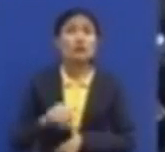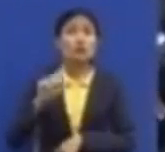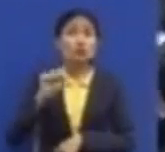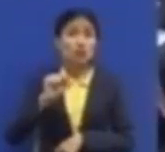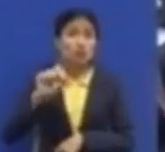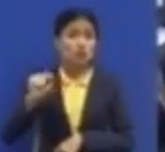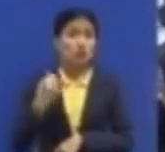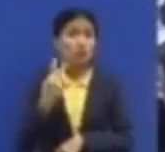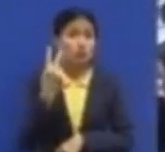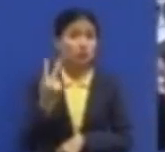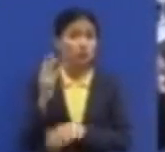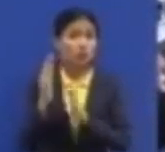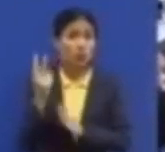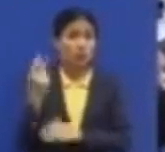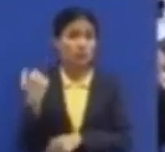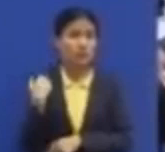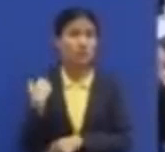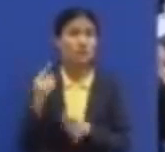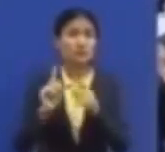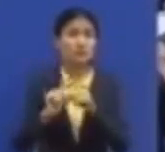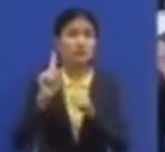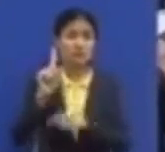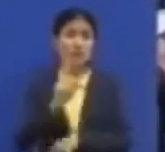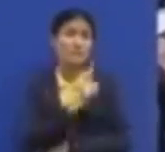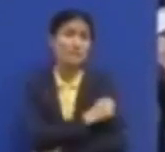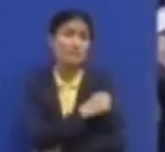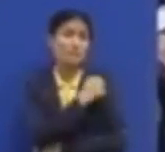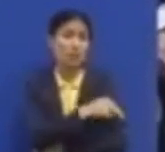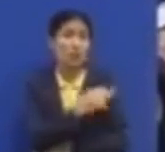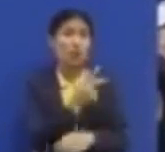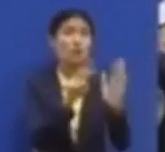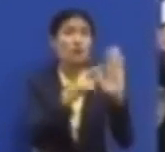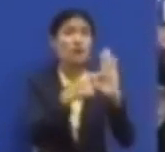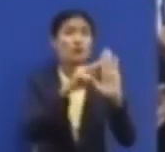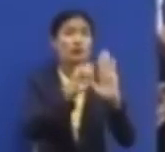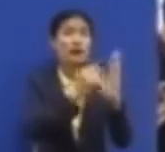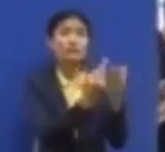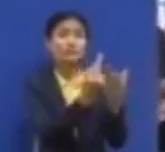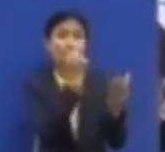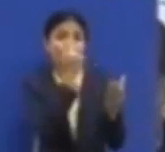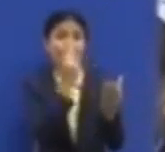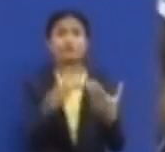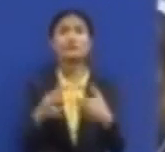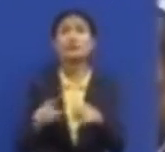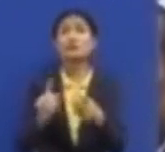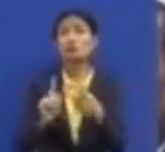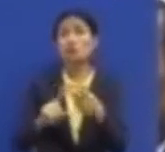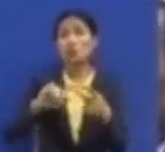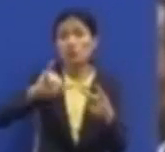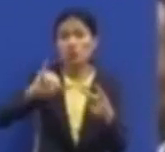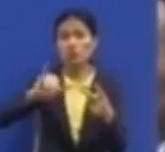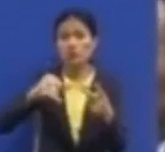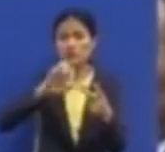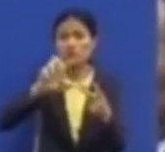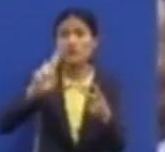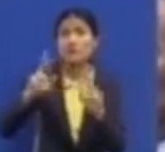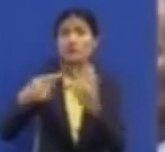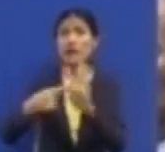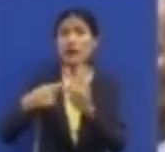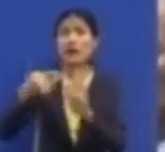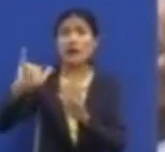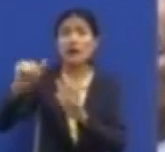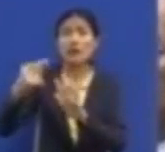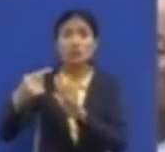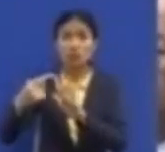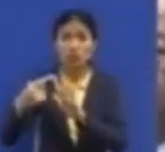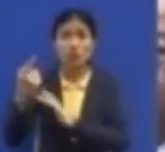ลน่านศรีแก้วจากจังหวัดน่านนะครับและท่านนึงคือคุณจิรายุห่วงทรัพย์นะครับเดี๋ยวคงจะใช้สิทธิ์ความ